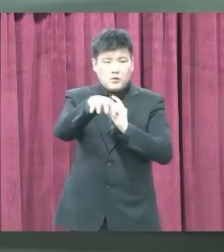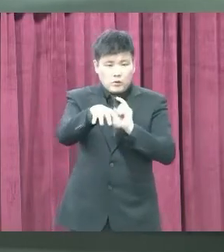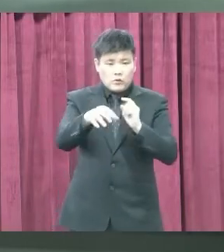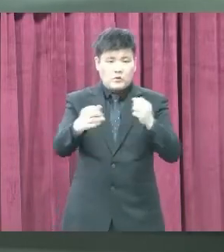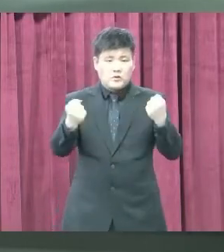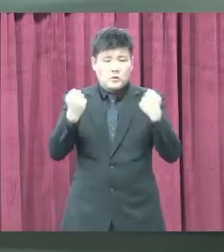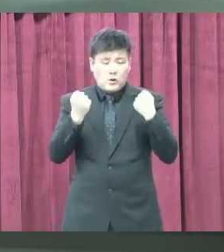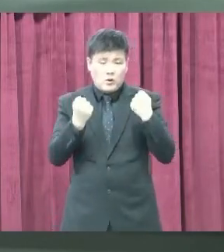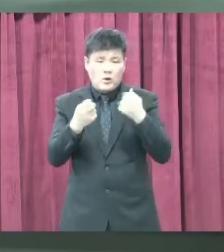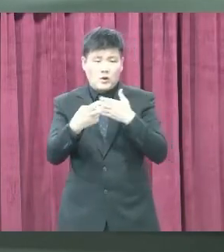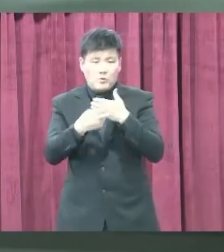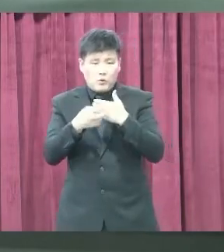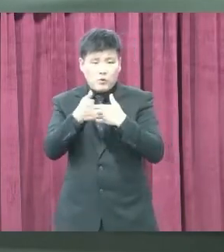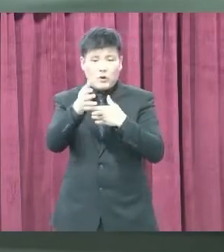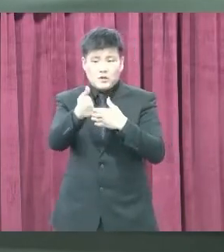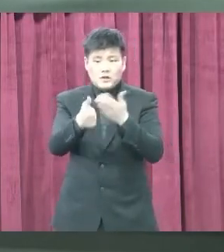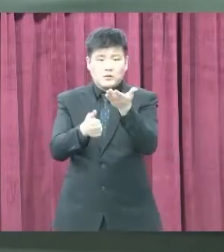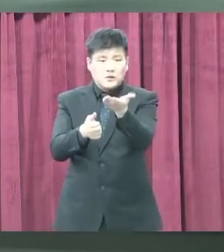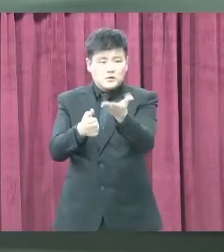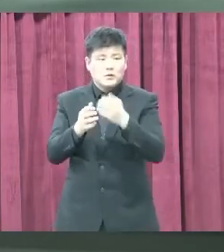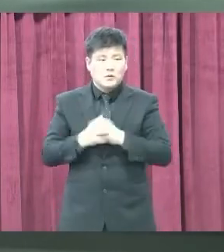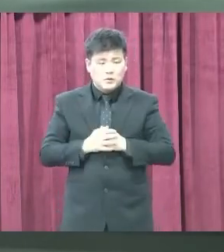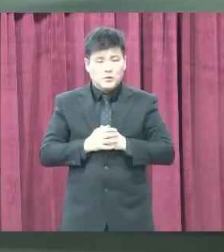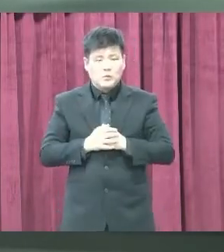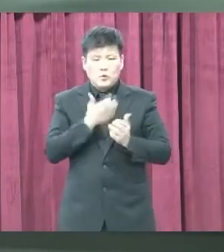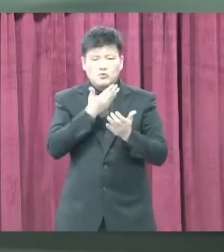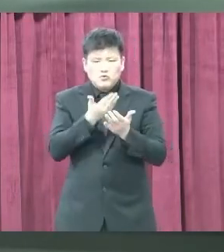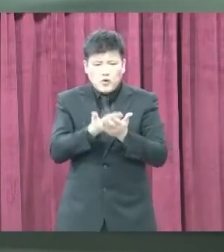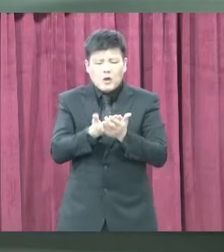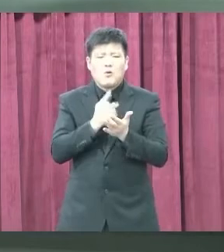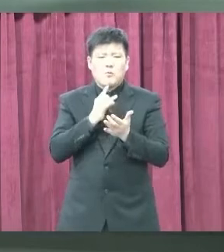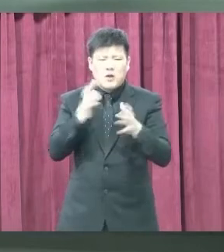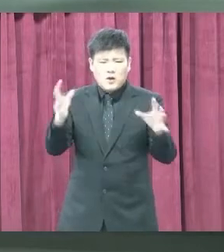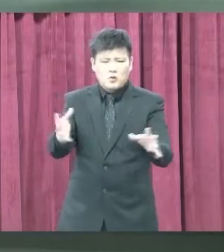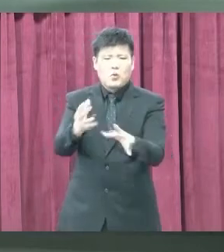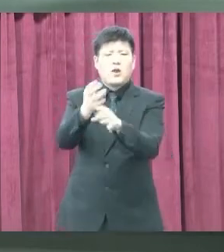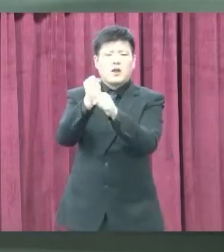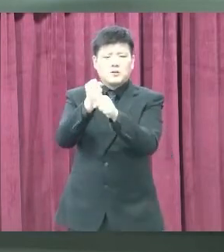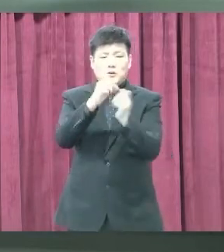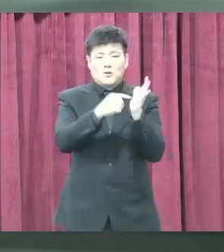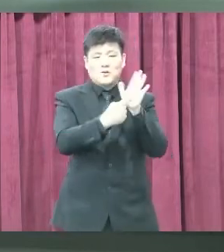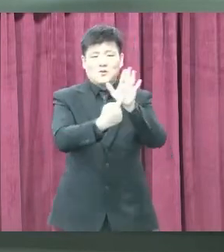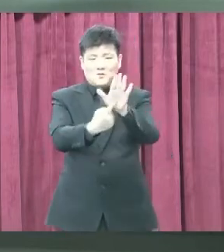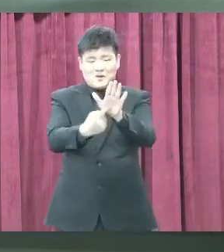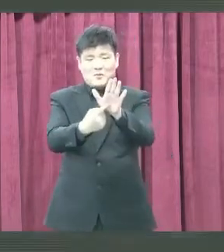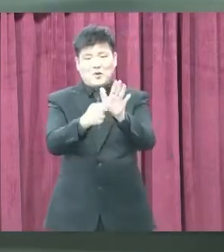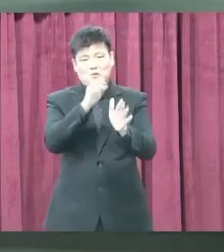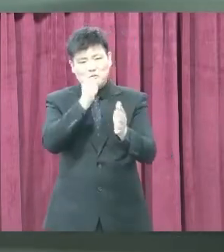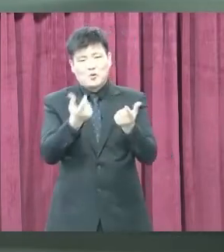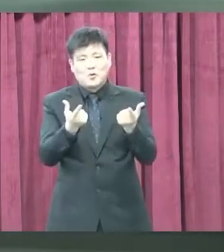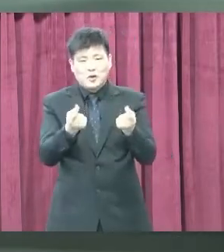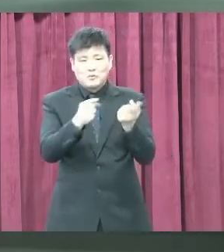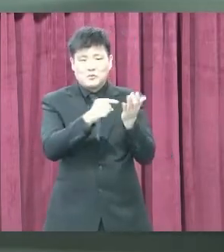건강보건연구과장님께서 조금 좀 넘어가실 거 넘어가고 좀 요약해서 발표해 주시면 좋겠습니다. 우리